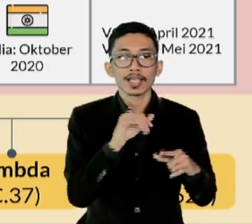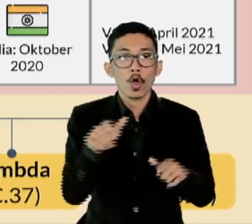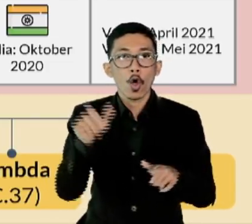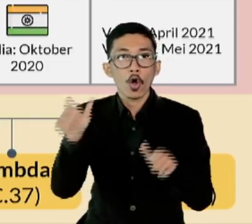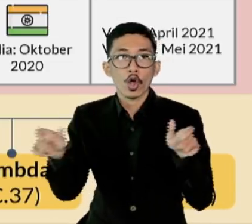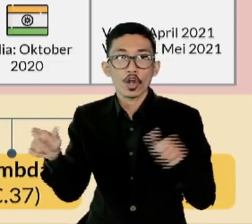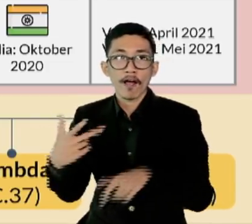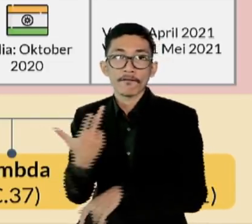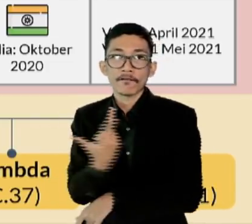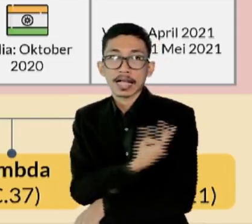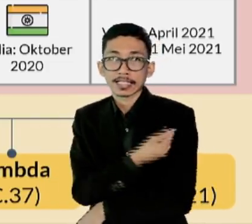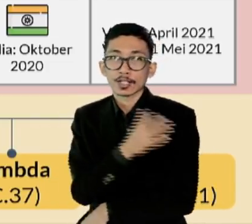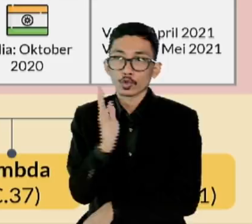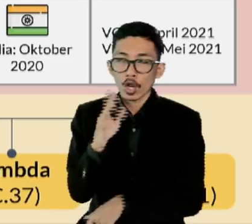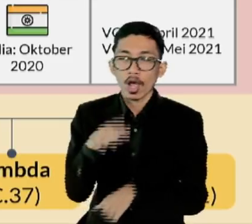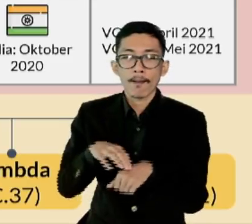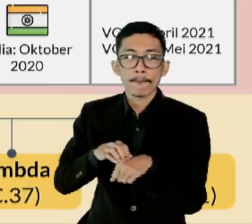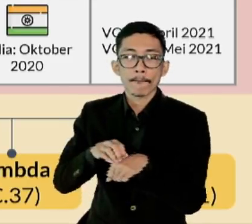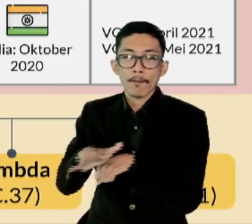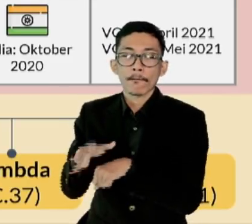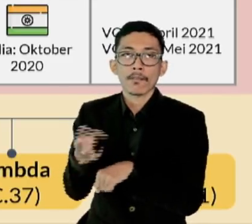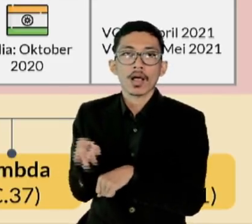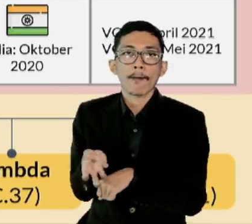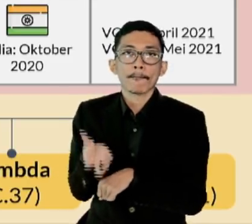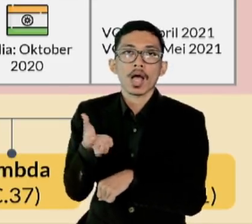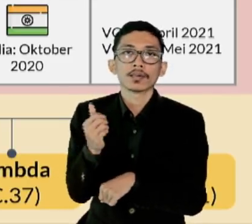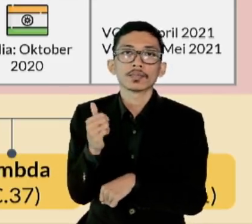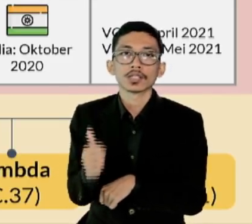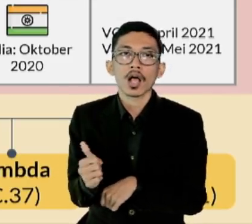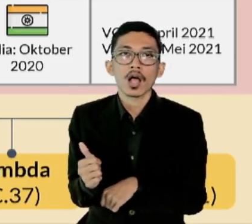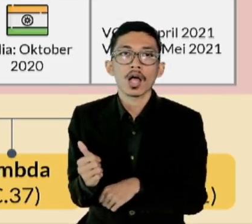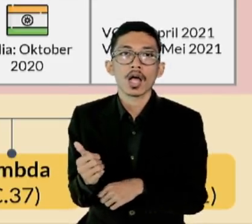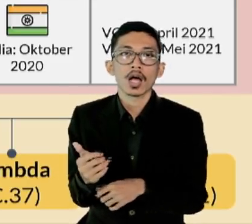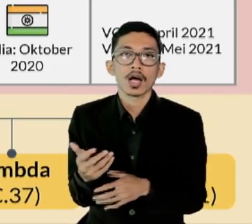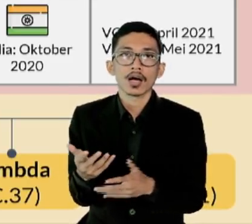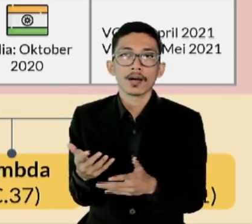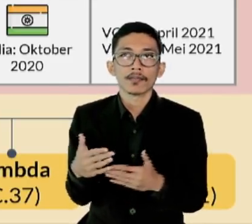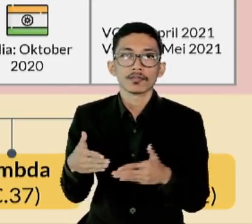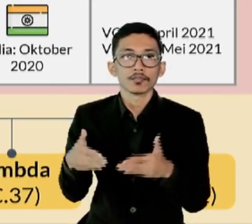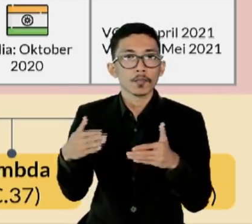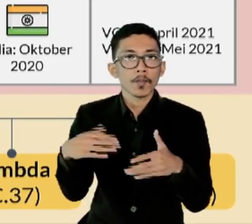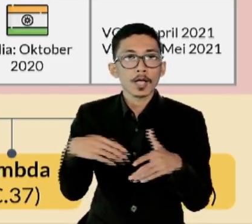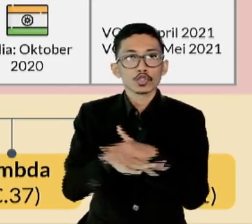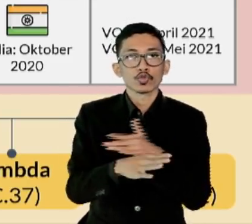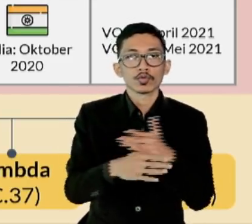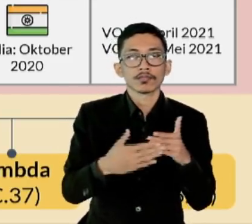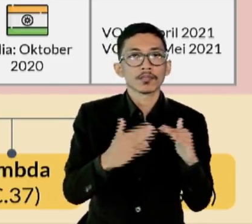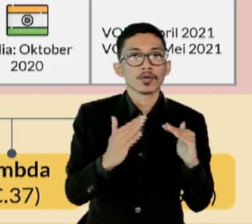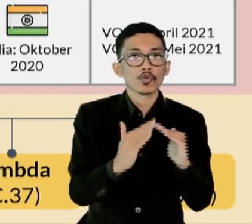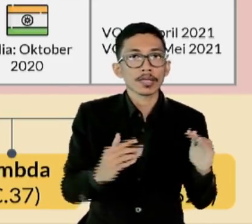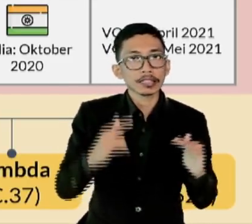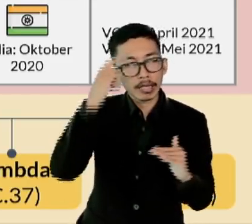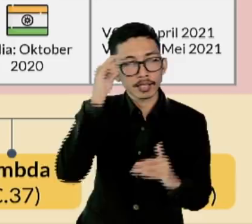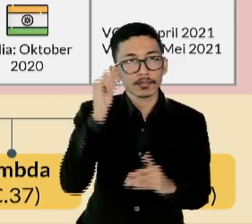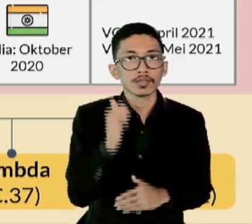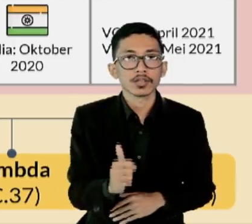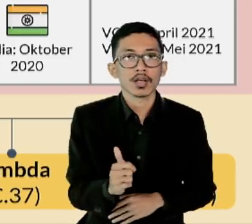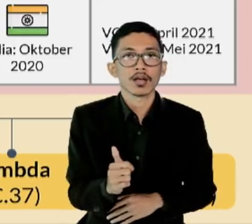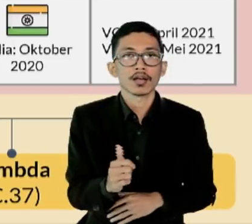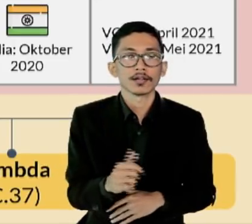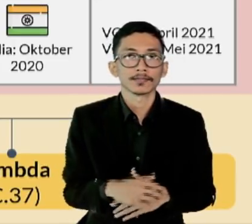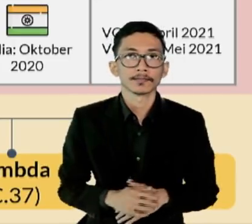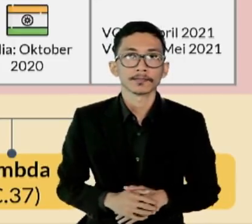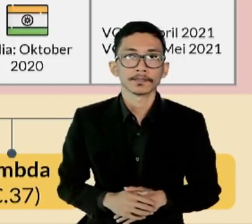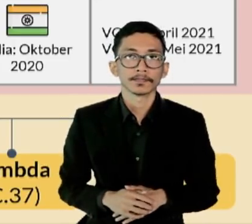sekalipun serta meningkatkan risiko kebutuhan perawatan di rumah sakit. Untuk itu, respon